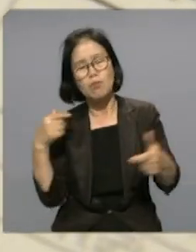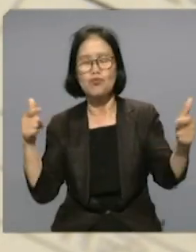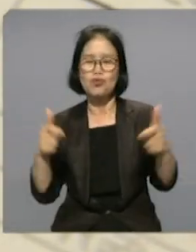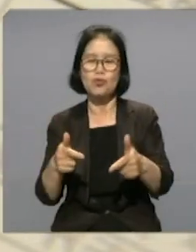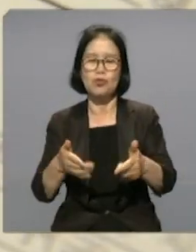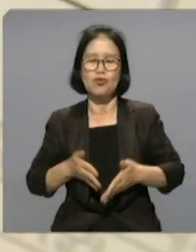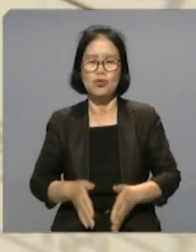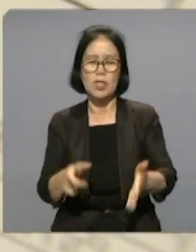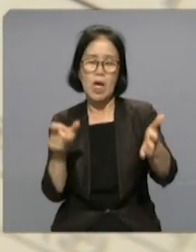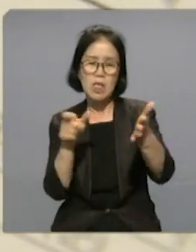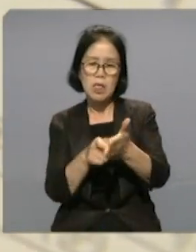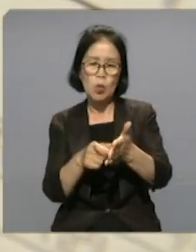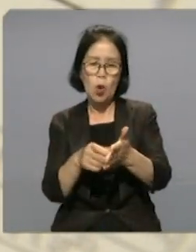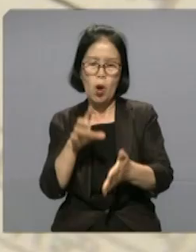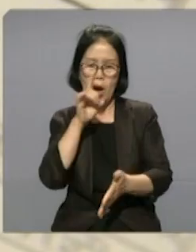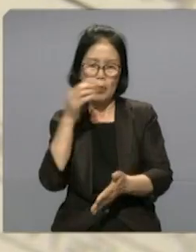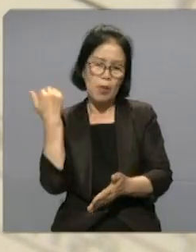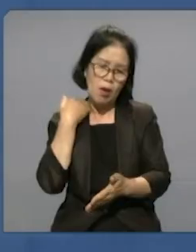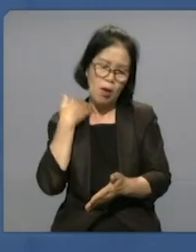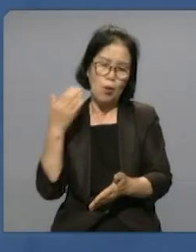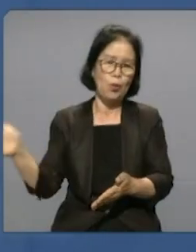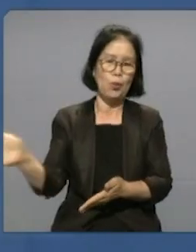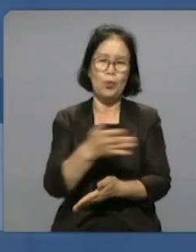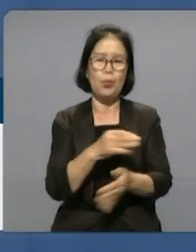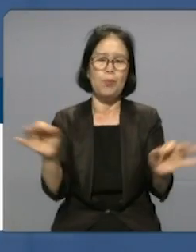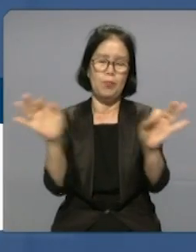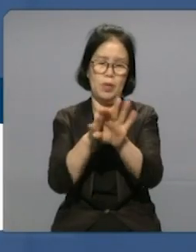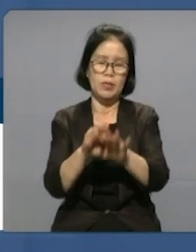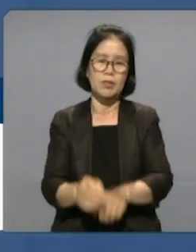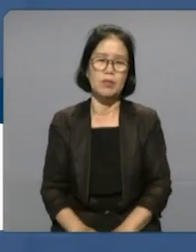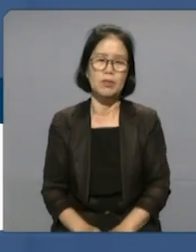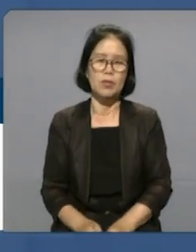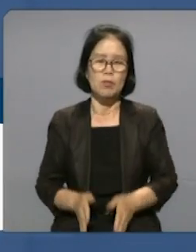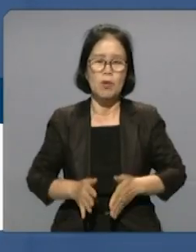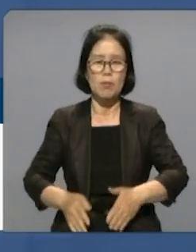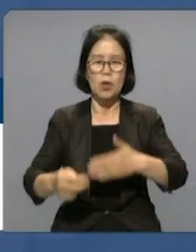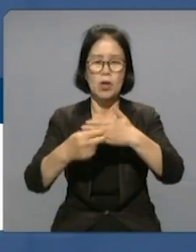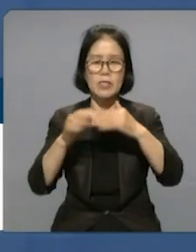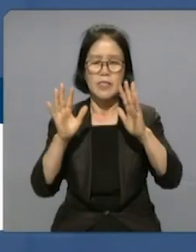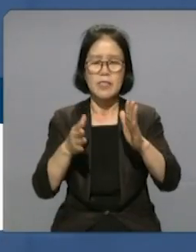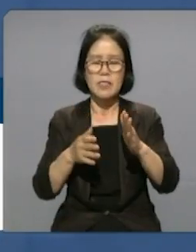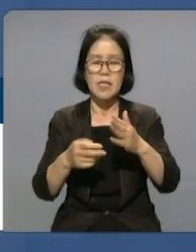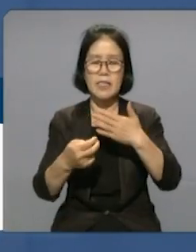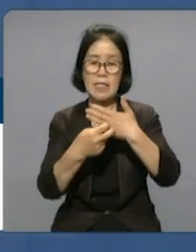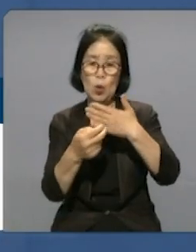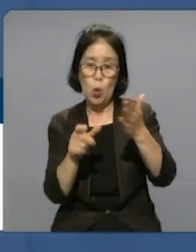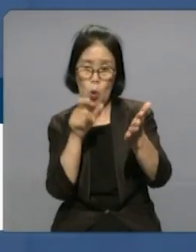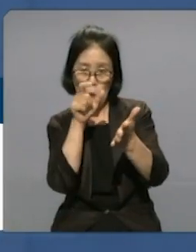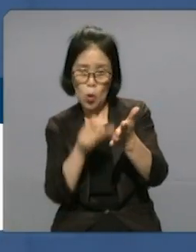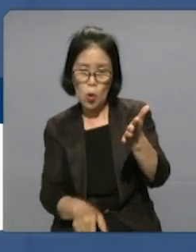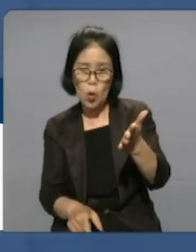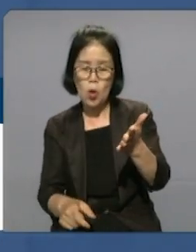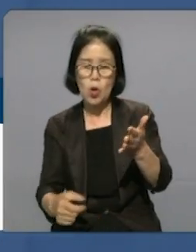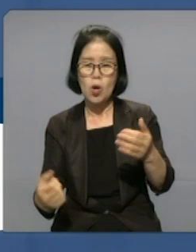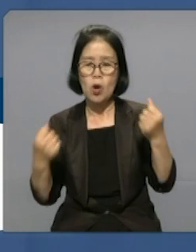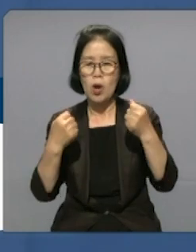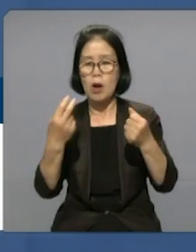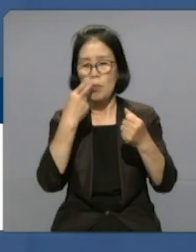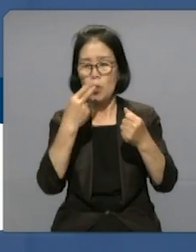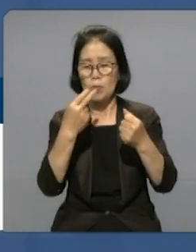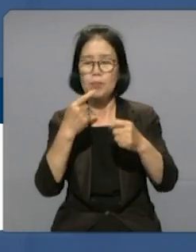출생신고의 사각지대를 최소화하자는 겁니다. 분만병원에서 아이를 출산한 진료 기록이